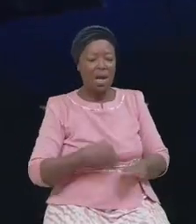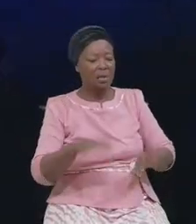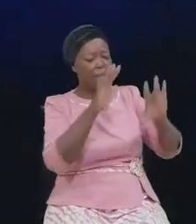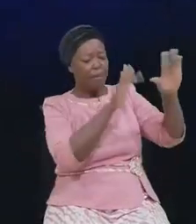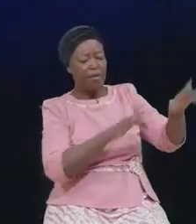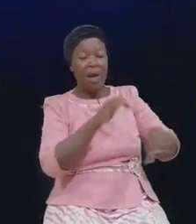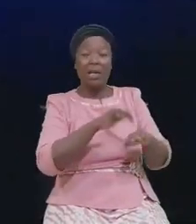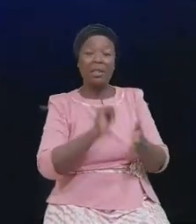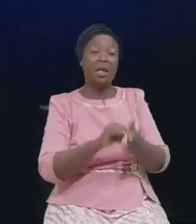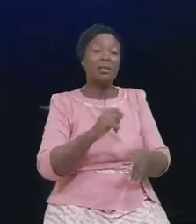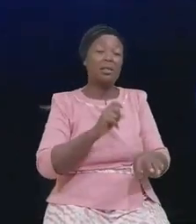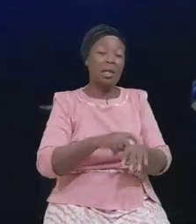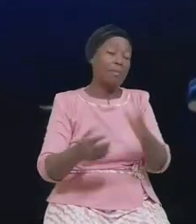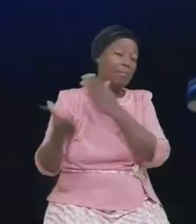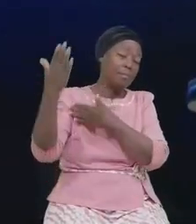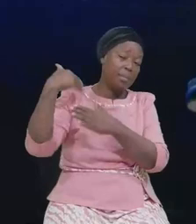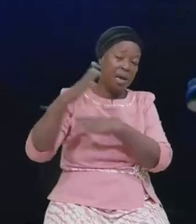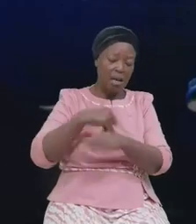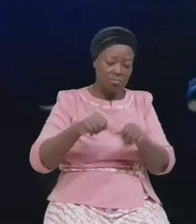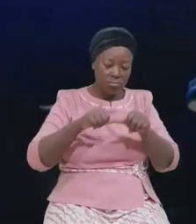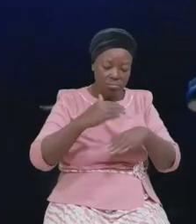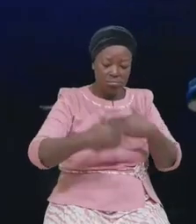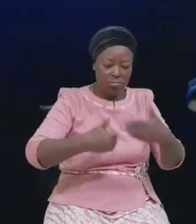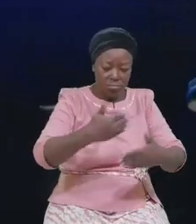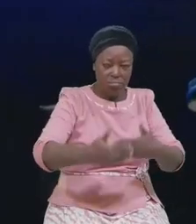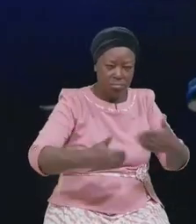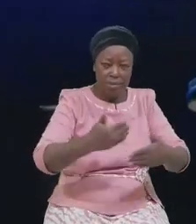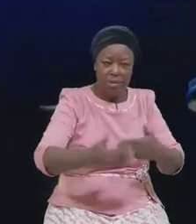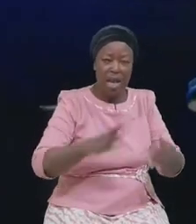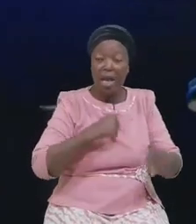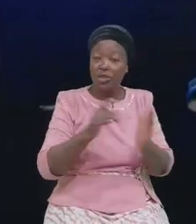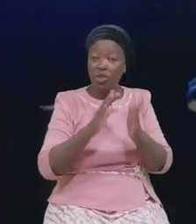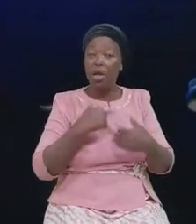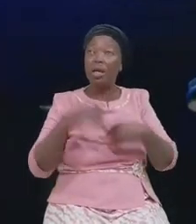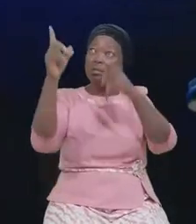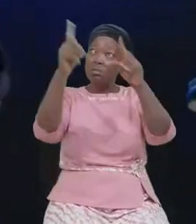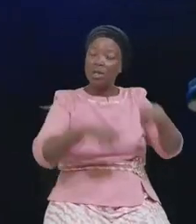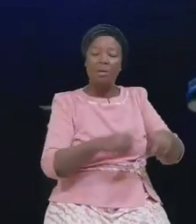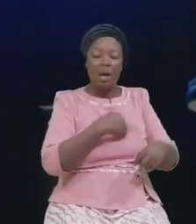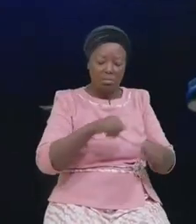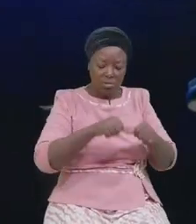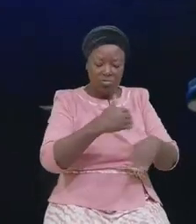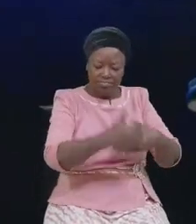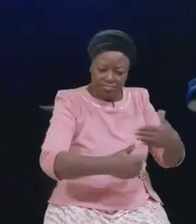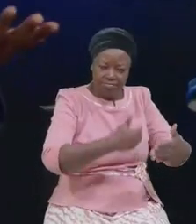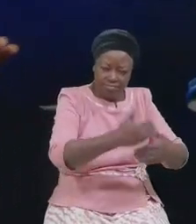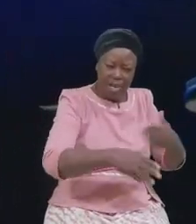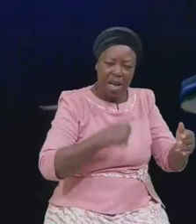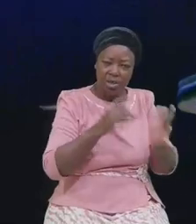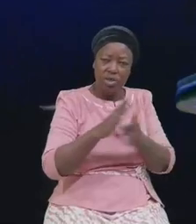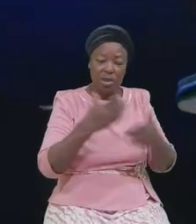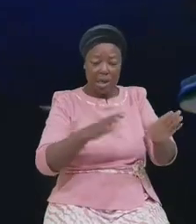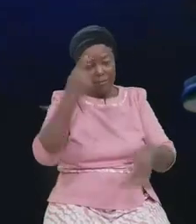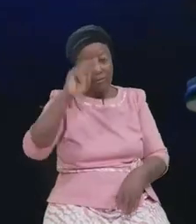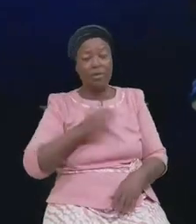moment. Et ça continue, Jésus est venu. Et ça continue, Jésus est parti, il est mort pour nous.